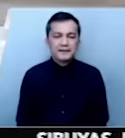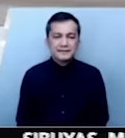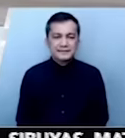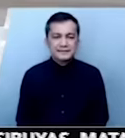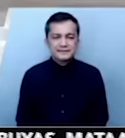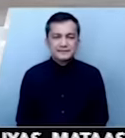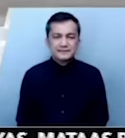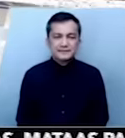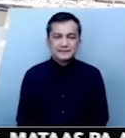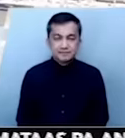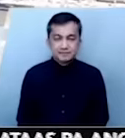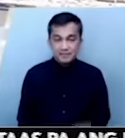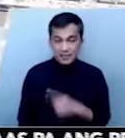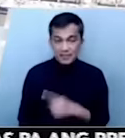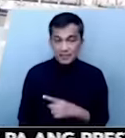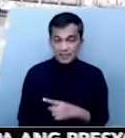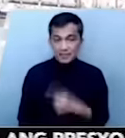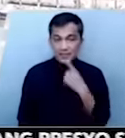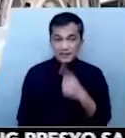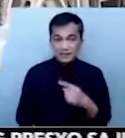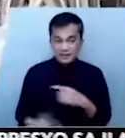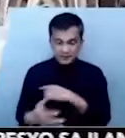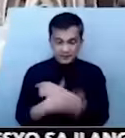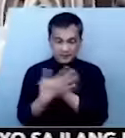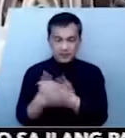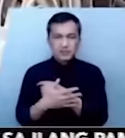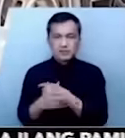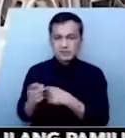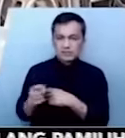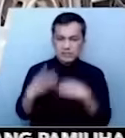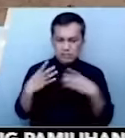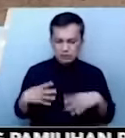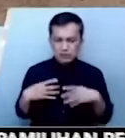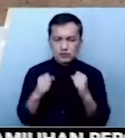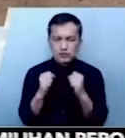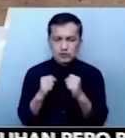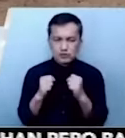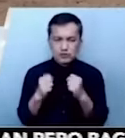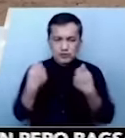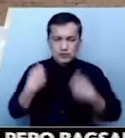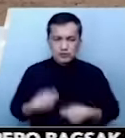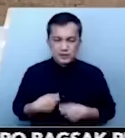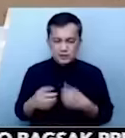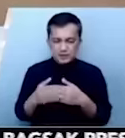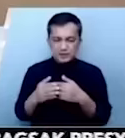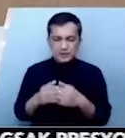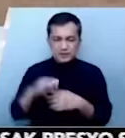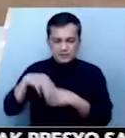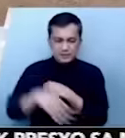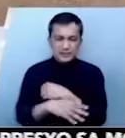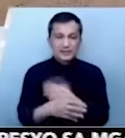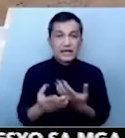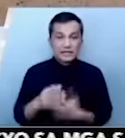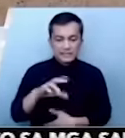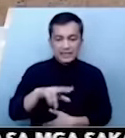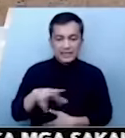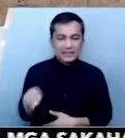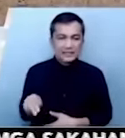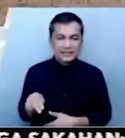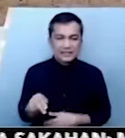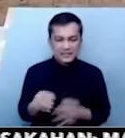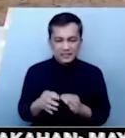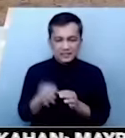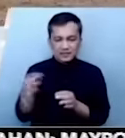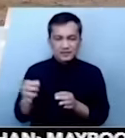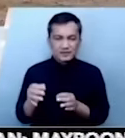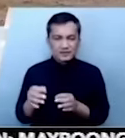Imbis na beach outfit, panlamig na damit ang suot ng mga nakatira malapit sa dagat sa Santa Ana, Cagayan. Naudlot pa nga ang